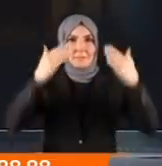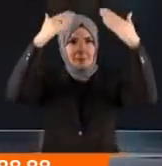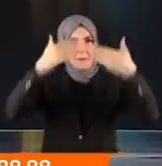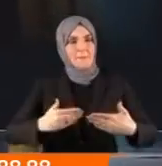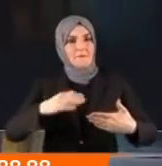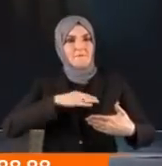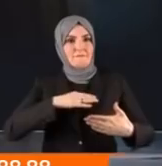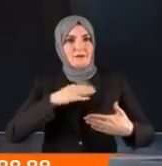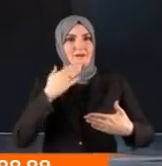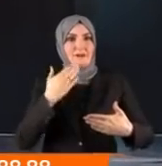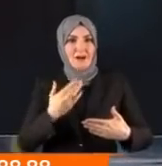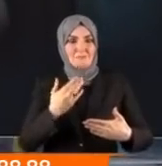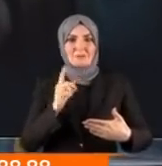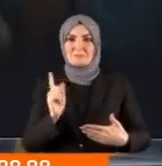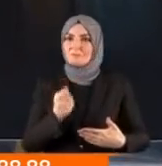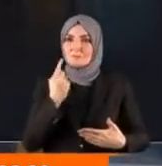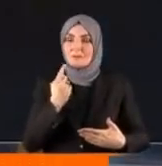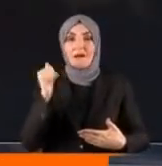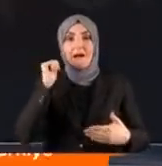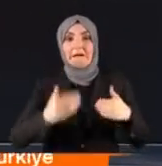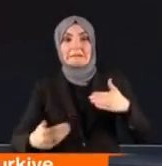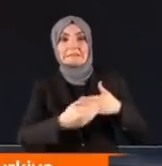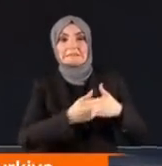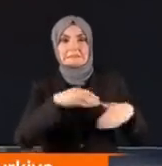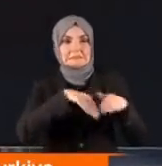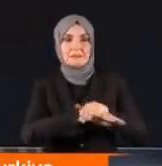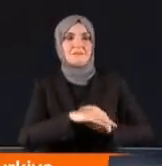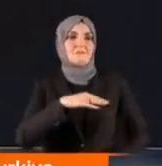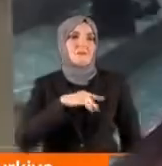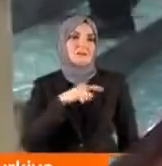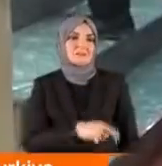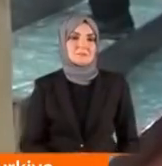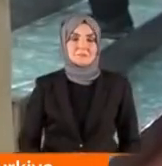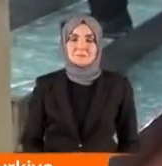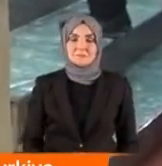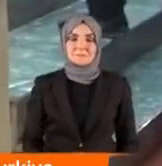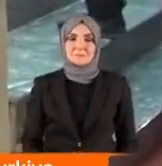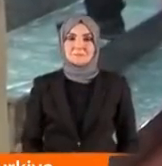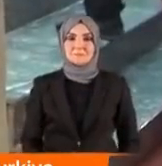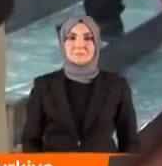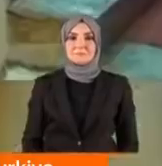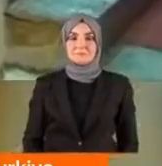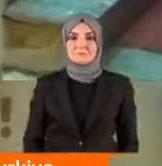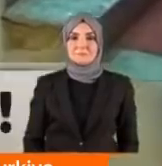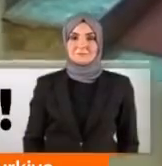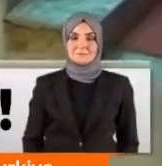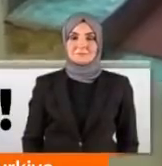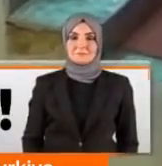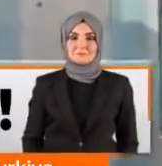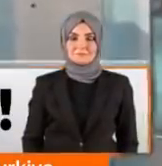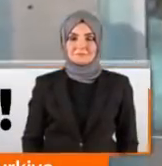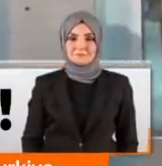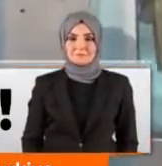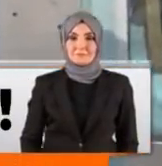gereken Seo kapağını kepengini arkasında gizliydi abone ol o kapıyı